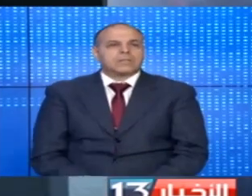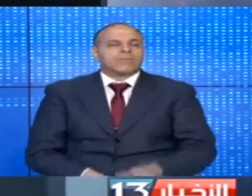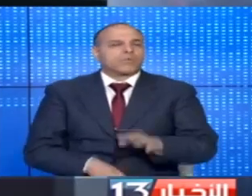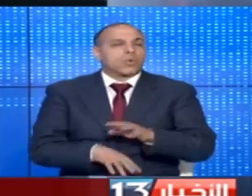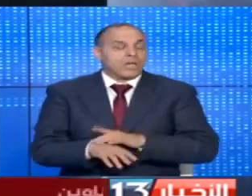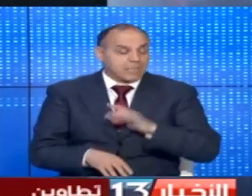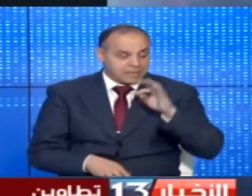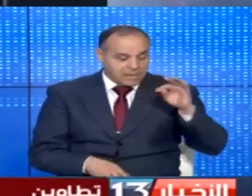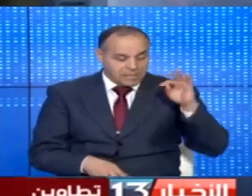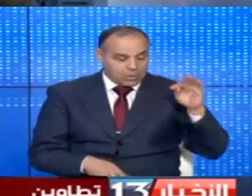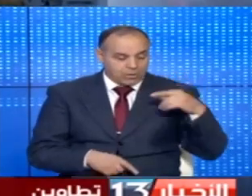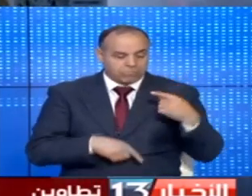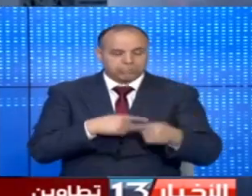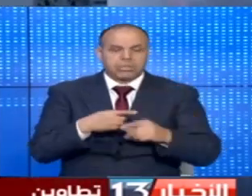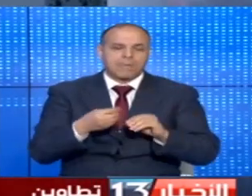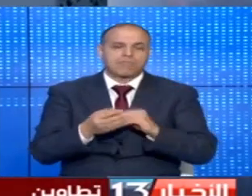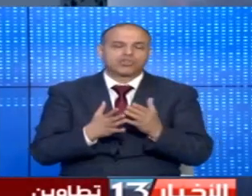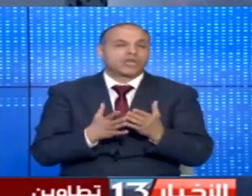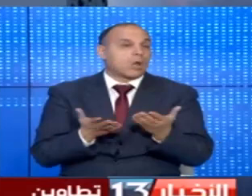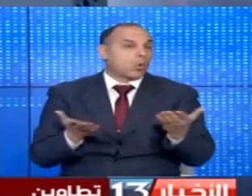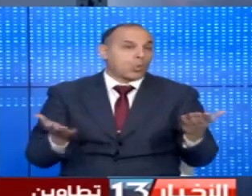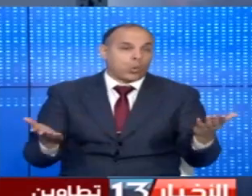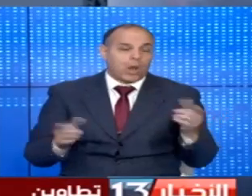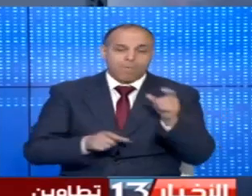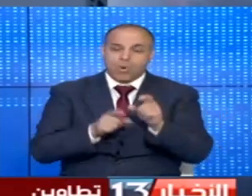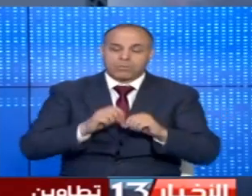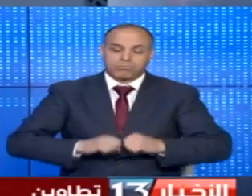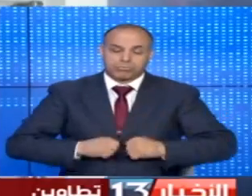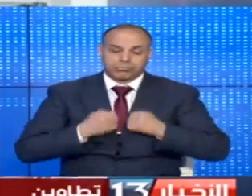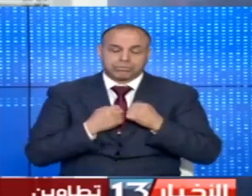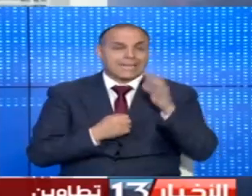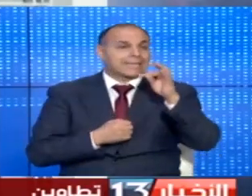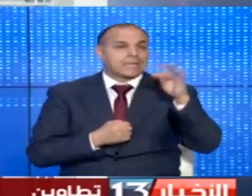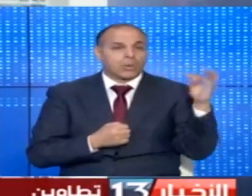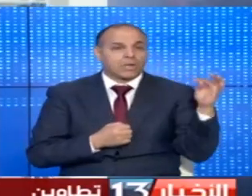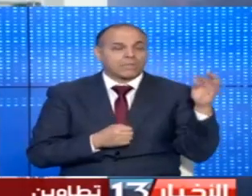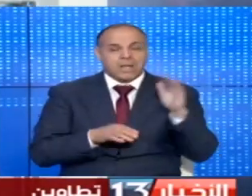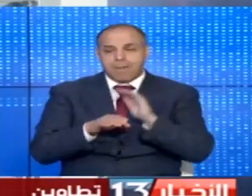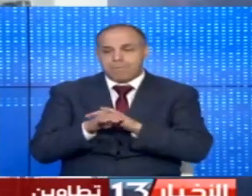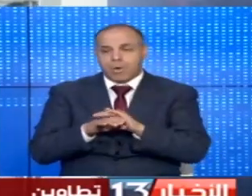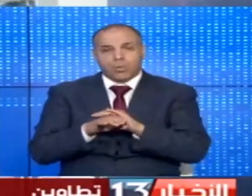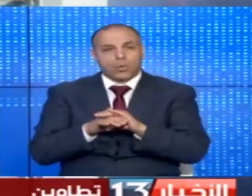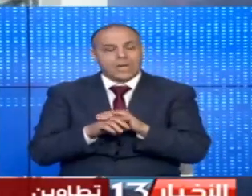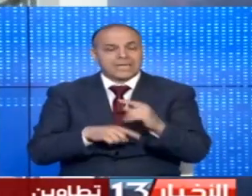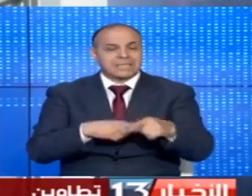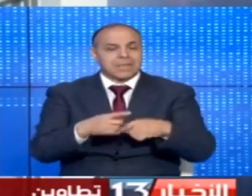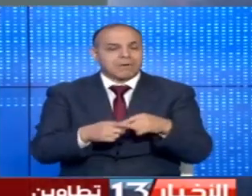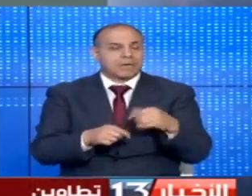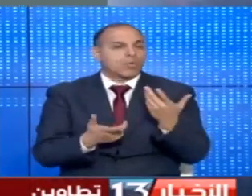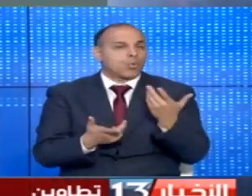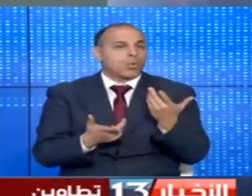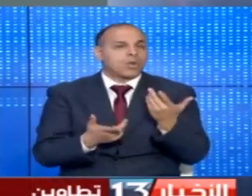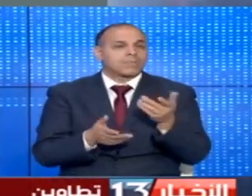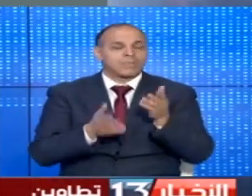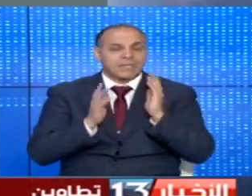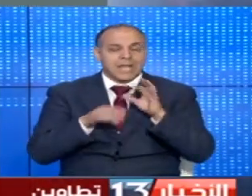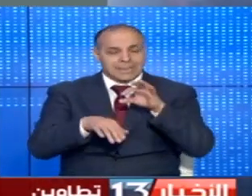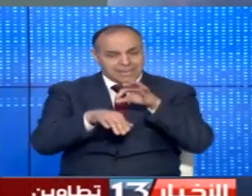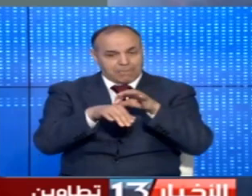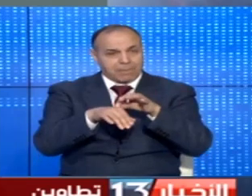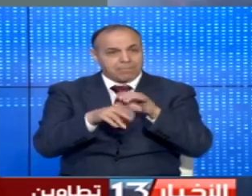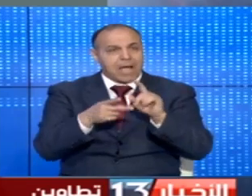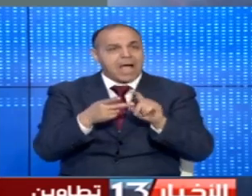تطوير تستمر الاشكالات ذاتها لمواطنيه الاشياء المتعلقه استمرار ي عدم اعتماد طبيب